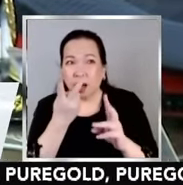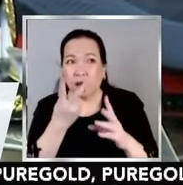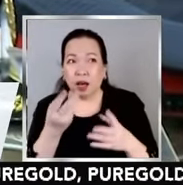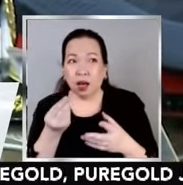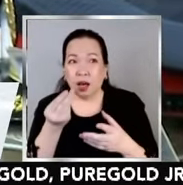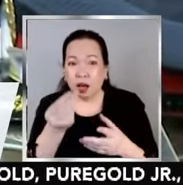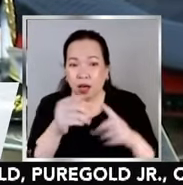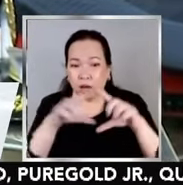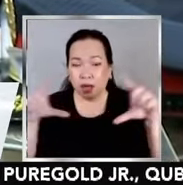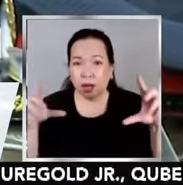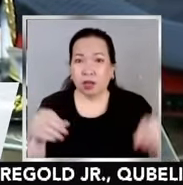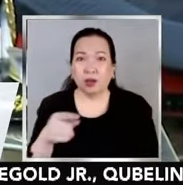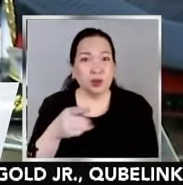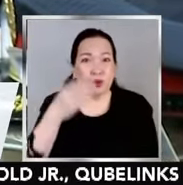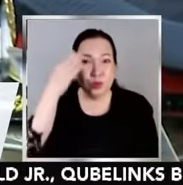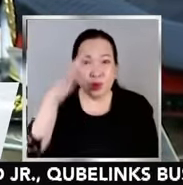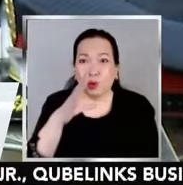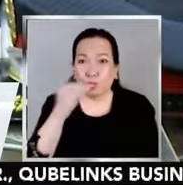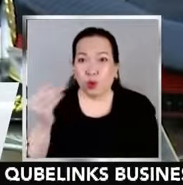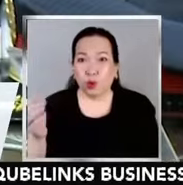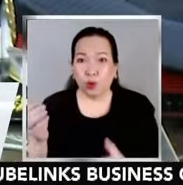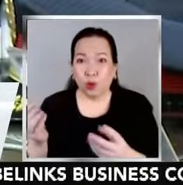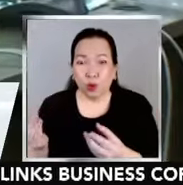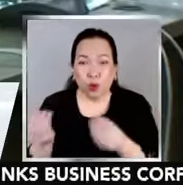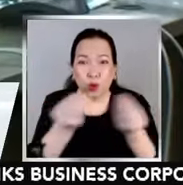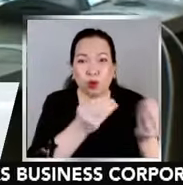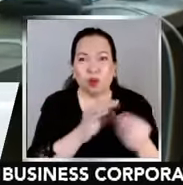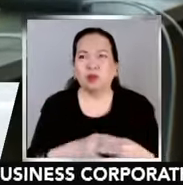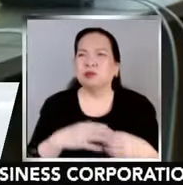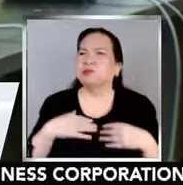nyo alam? Hindi po namin alam, Your Honor.